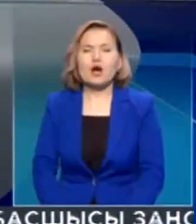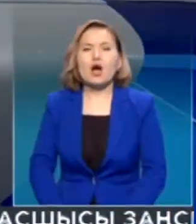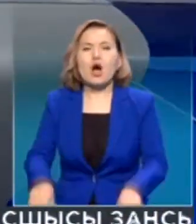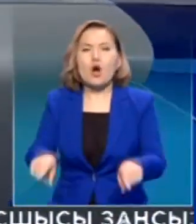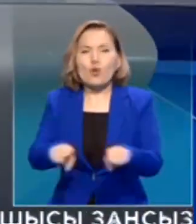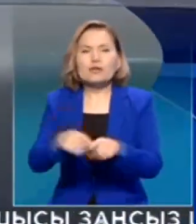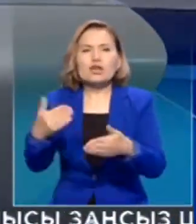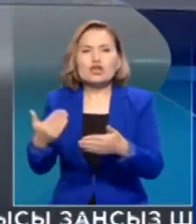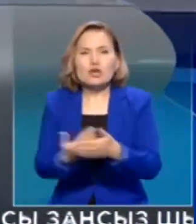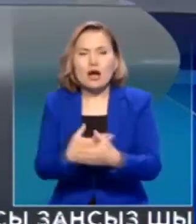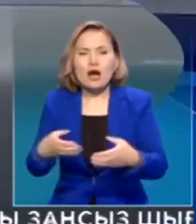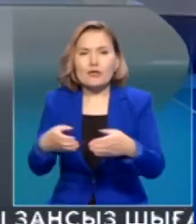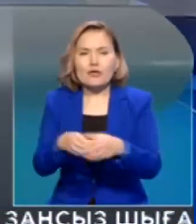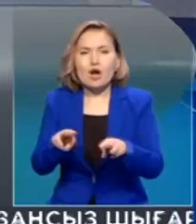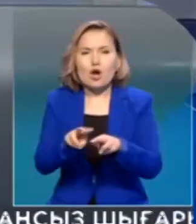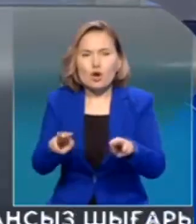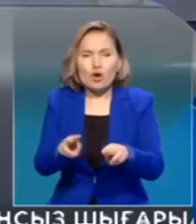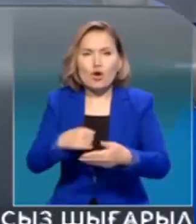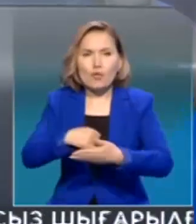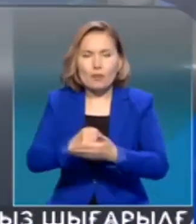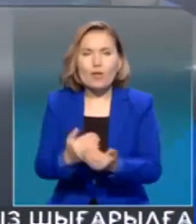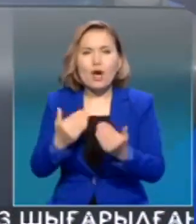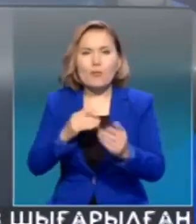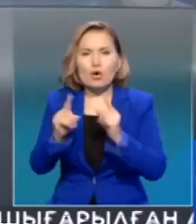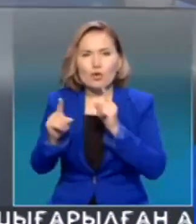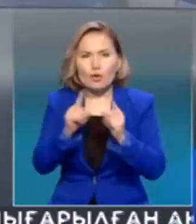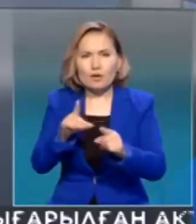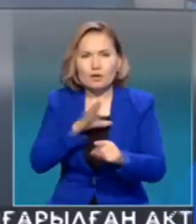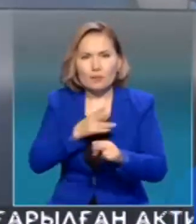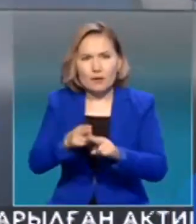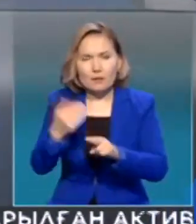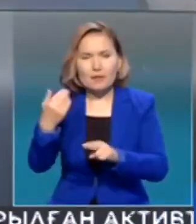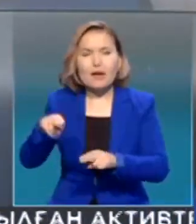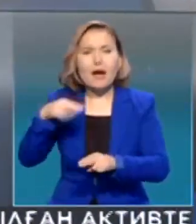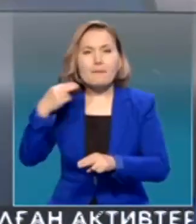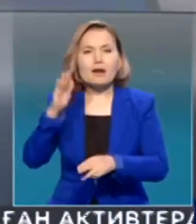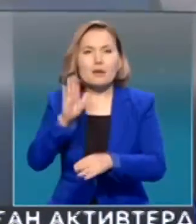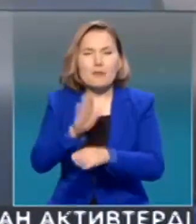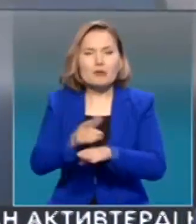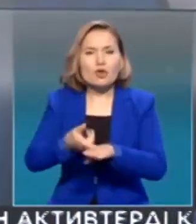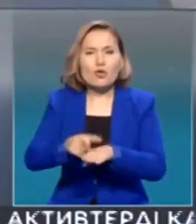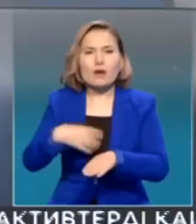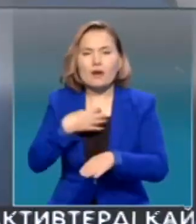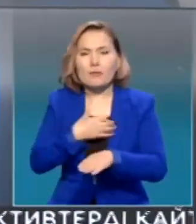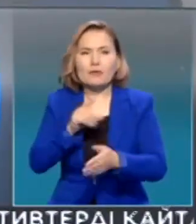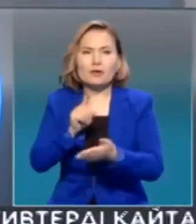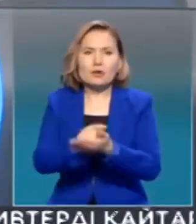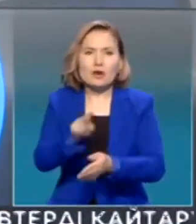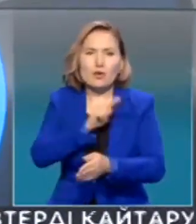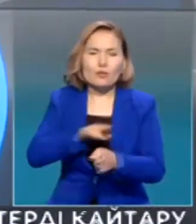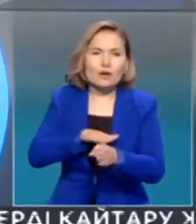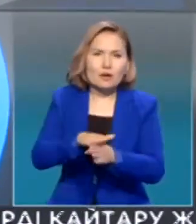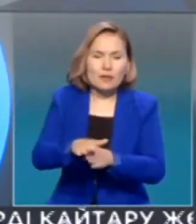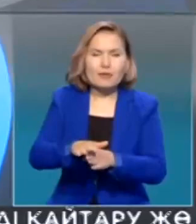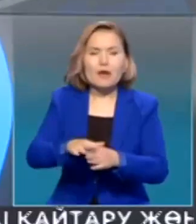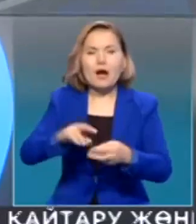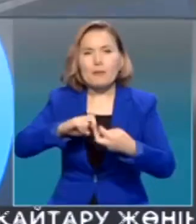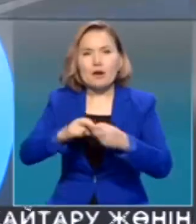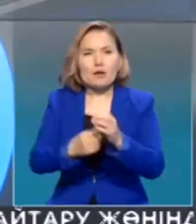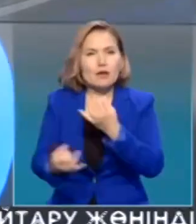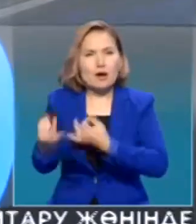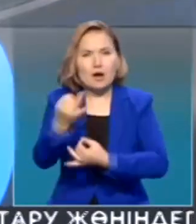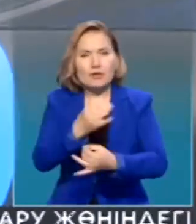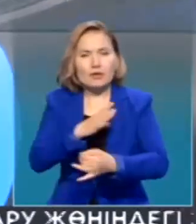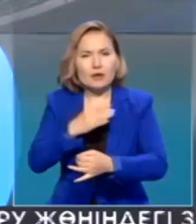Осылайша жаңа жасақталған үкімет бүгін алғашқы отырысын өткізді. Онда президент жүктеген маңызды міндеттерді орындаудың тетіктерін